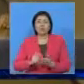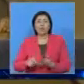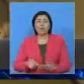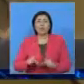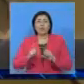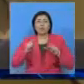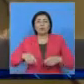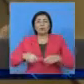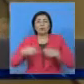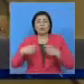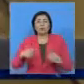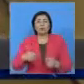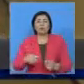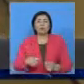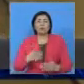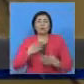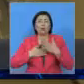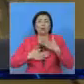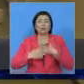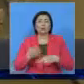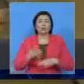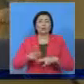үлкен қуаныштымыз. Осында